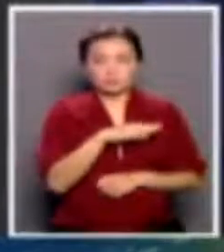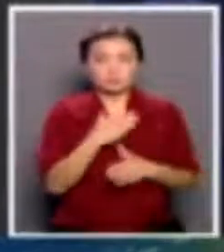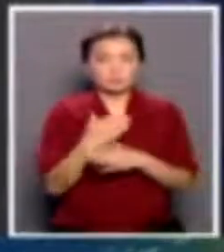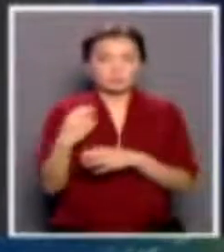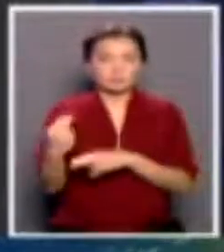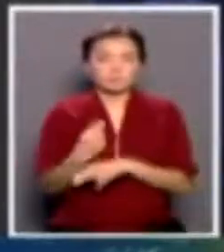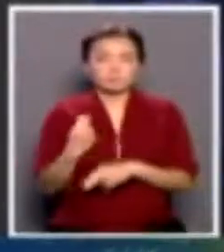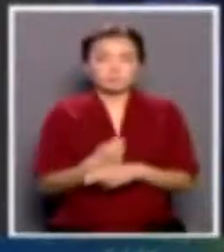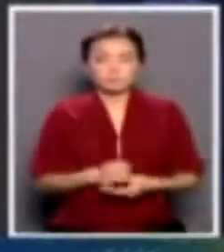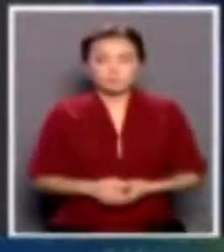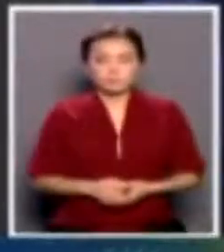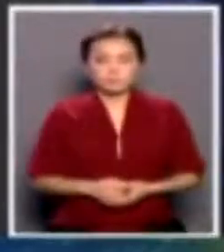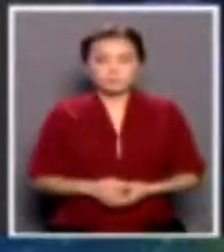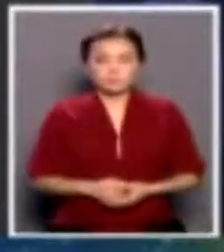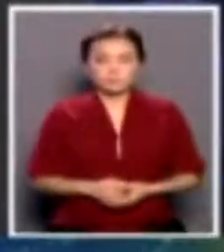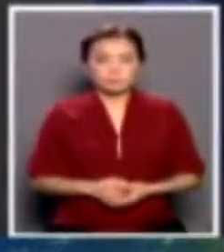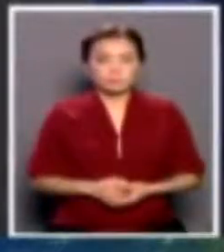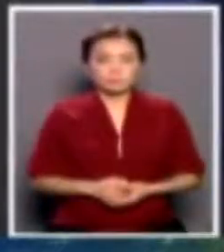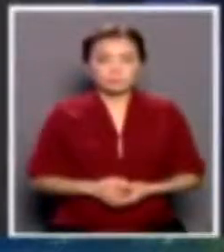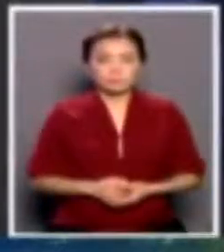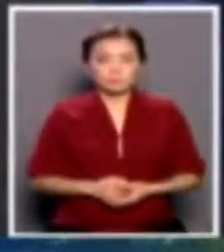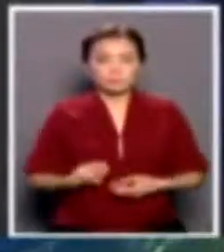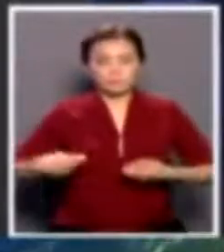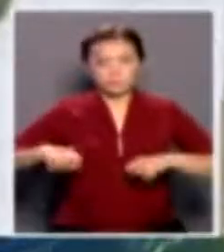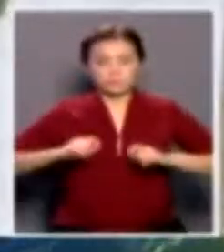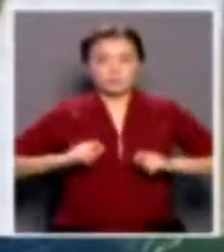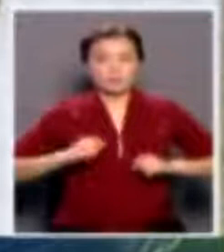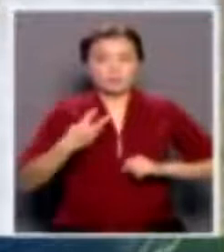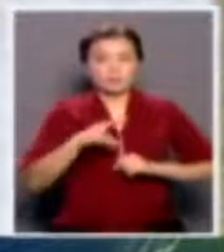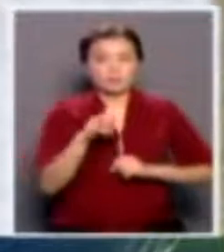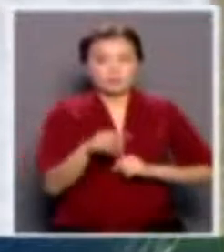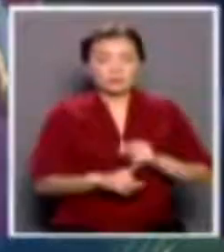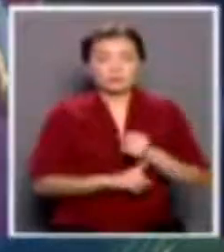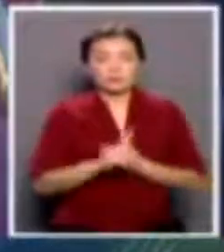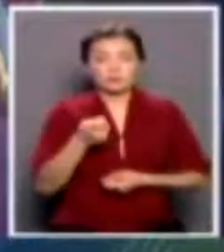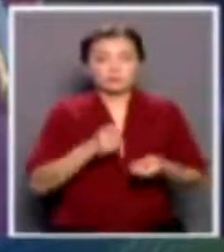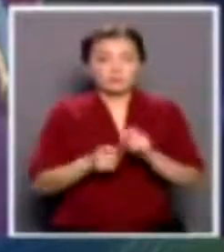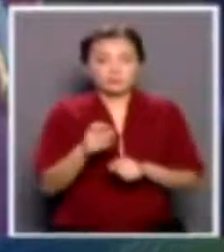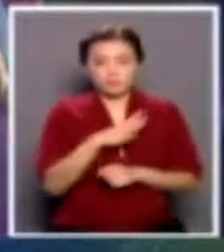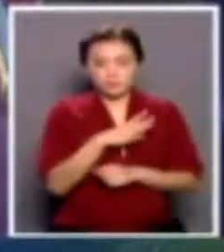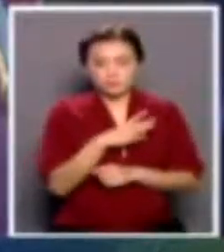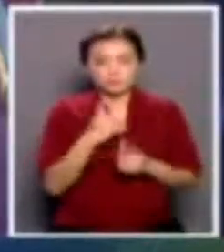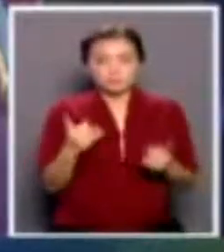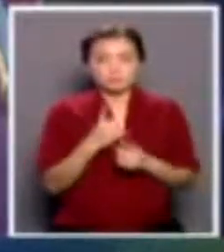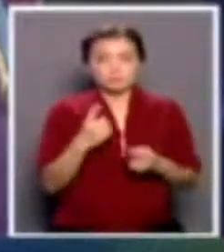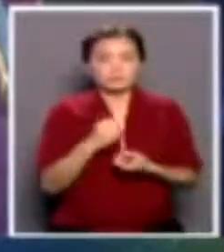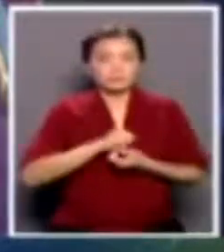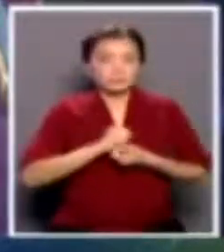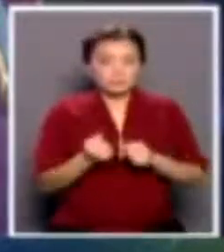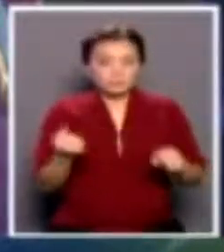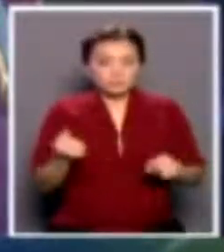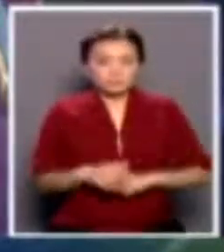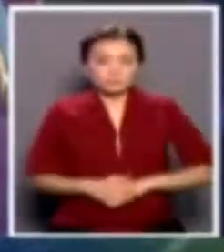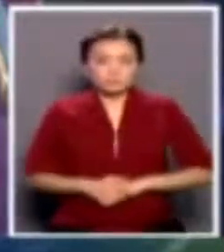oturup, olsa akemden şeberliğinden üyrenip, kamşı ördüm 30 yaşından başlayıp. Birevi jay tartıp, birevi katlatsa, ana